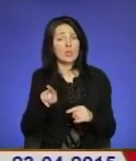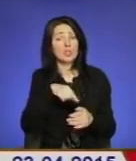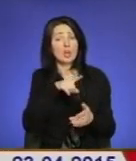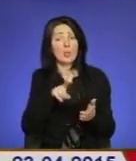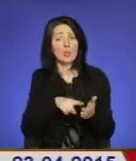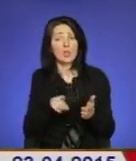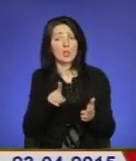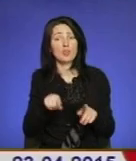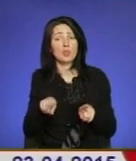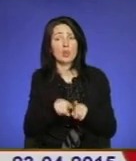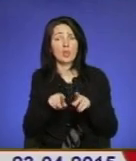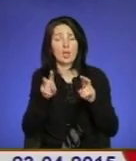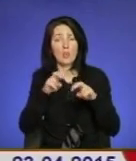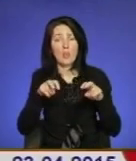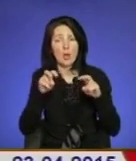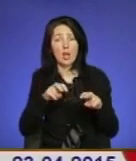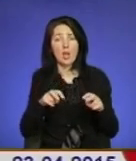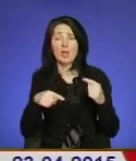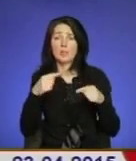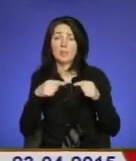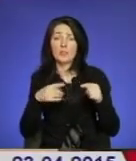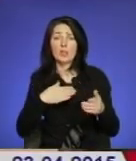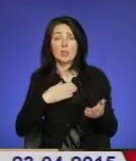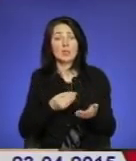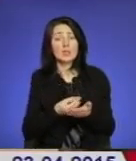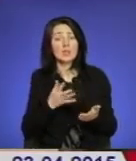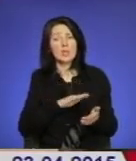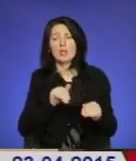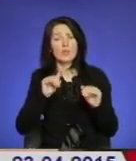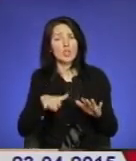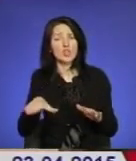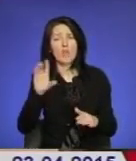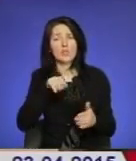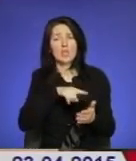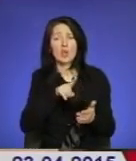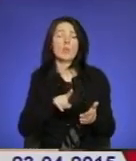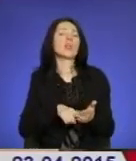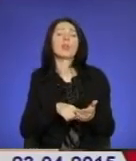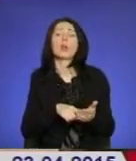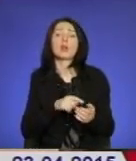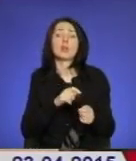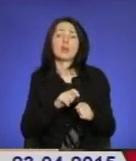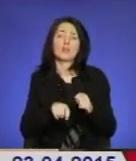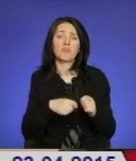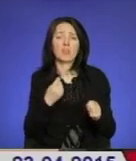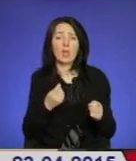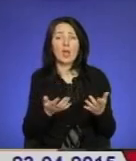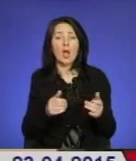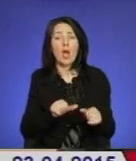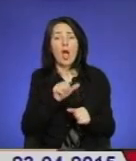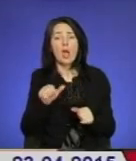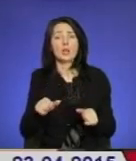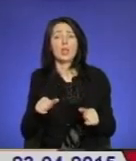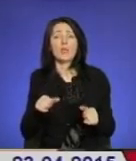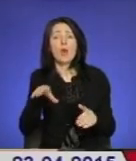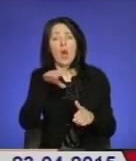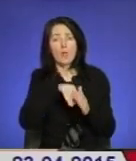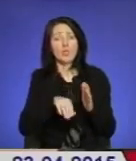що такий перегляд коригування нашого тарифу не вирішує всіх питань збитковості, оскільки крім складової